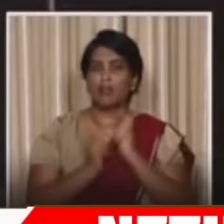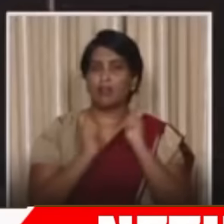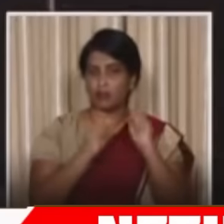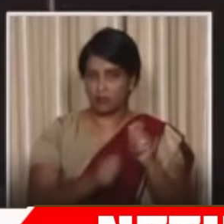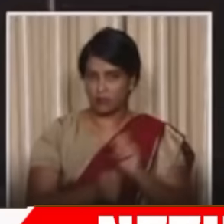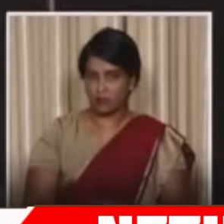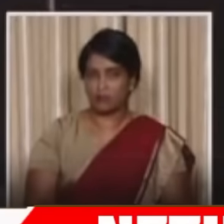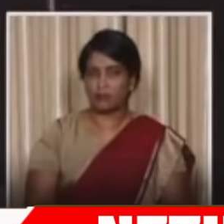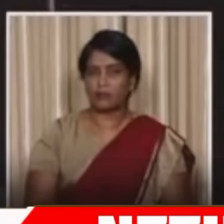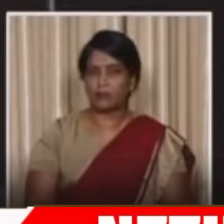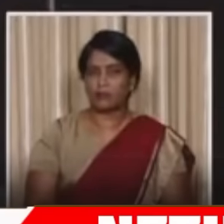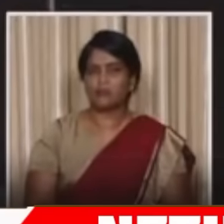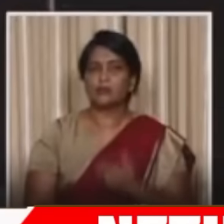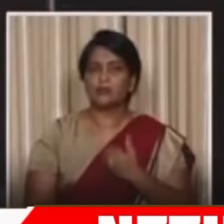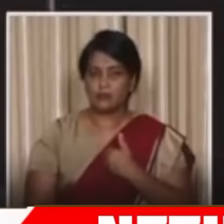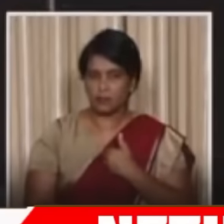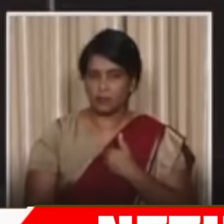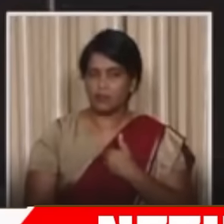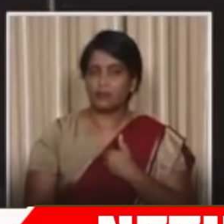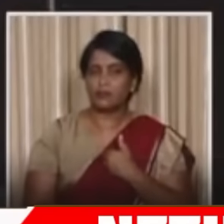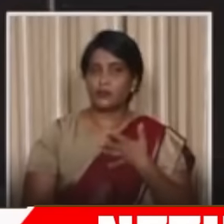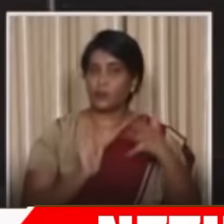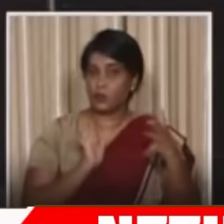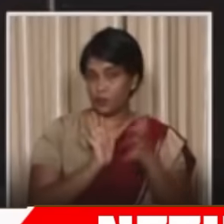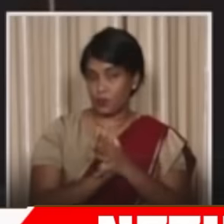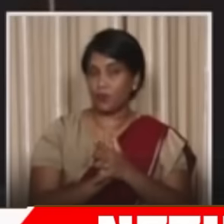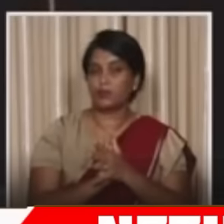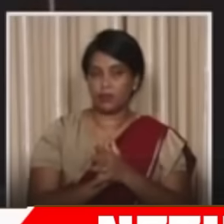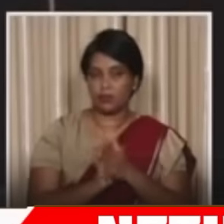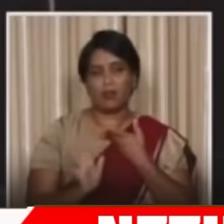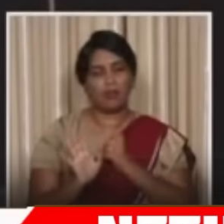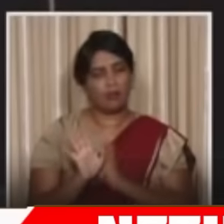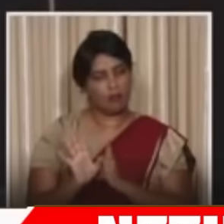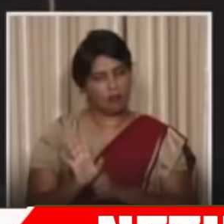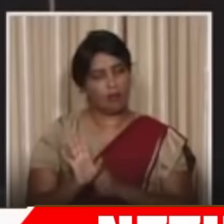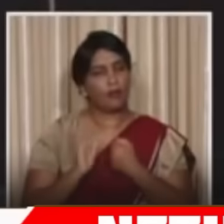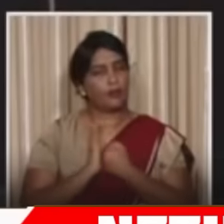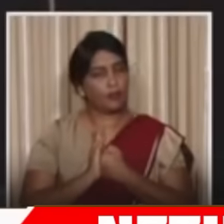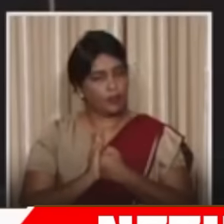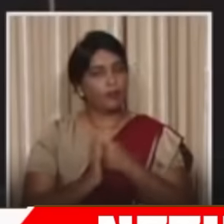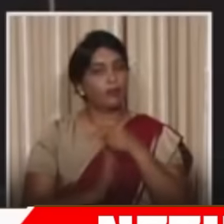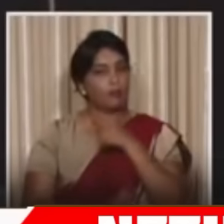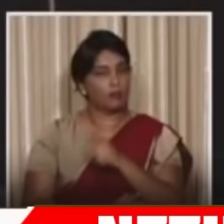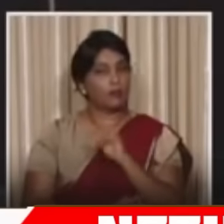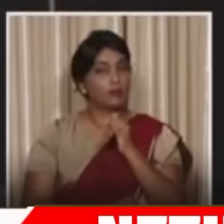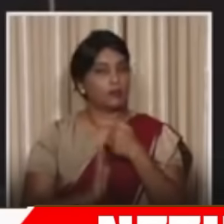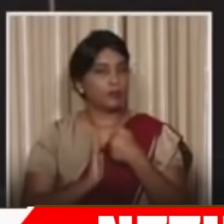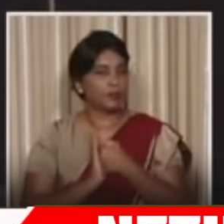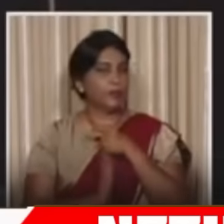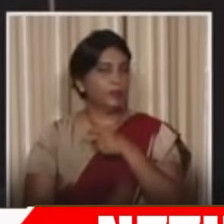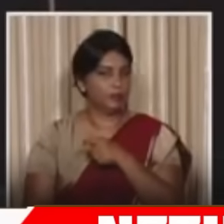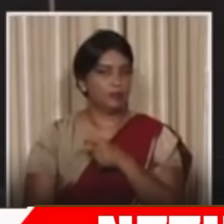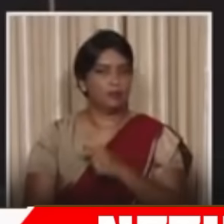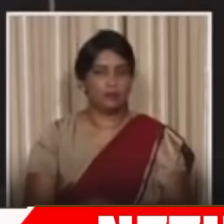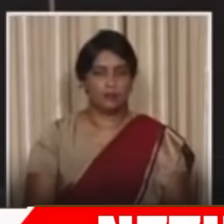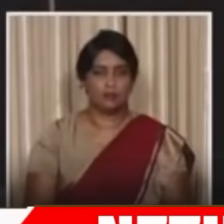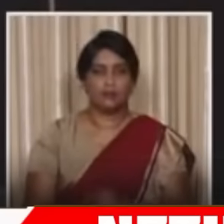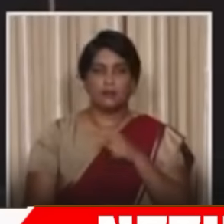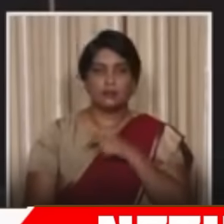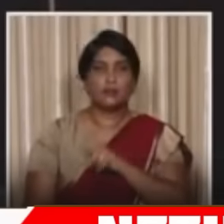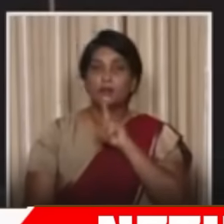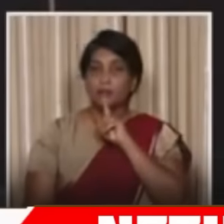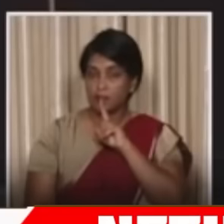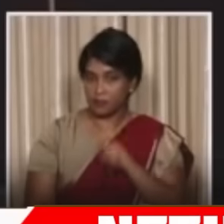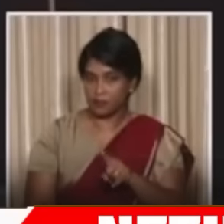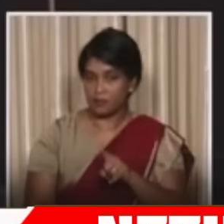ගැන අපි එතුමා එක්ක ළඟින් ඇසුරු කරනවා. මම හැමදාම එතුමාට ගරු කරා. එතුමාගේ සමහර ගතිගුණවලට මෙතෙන්දි